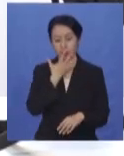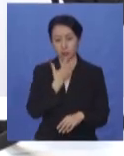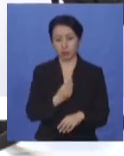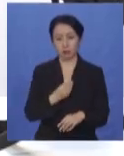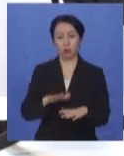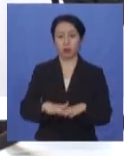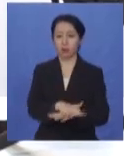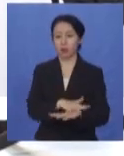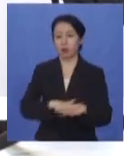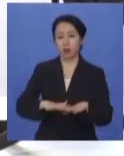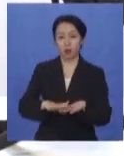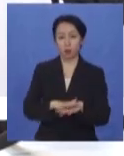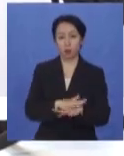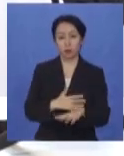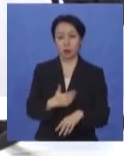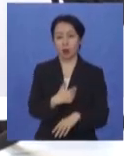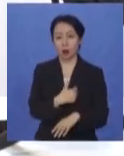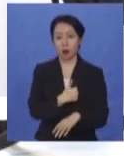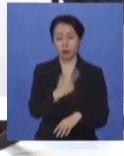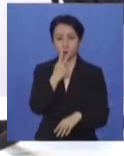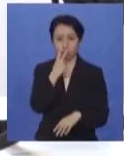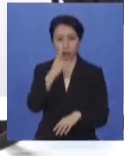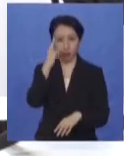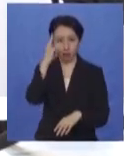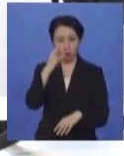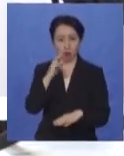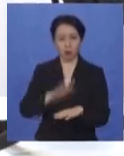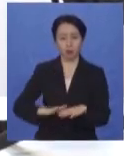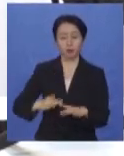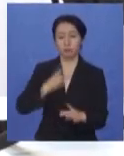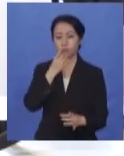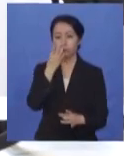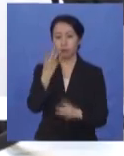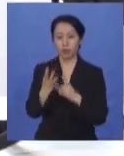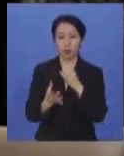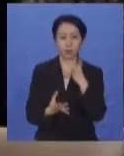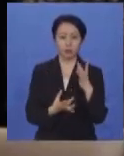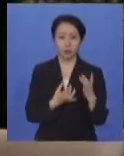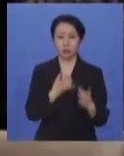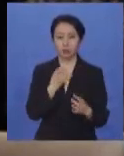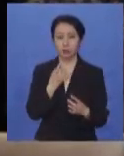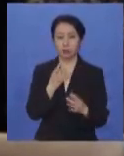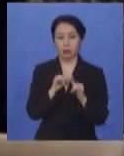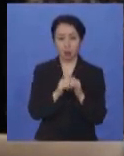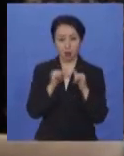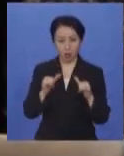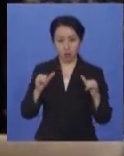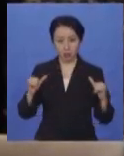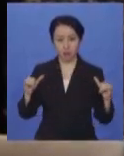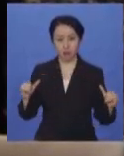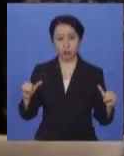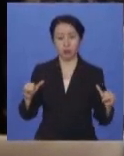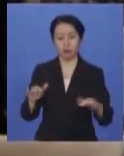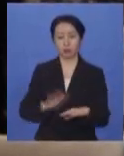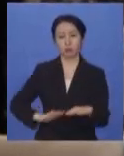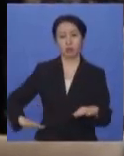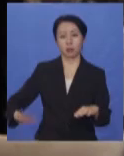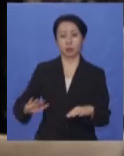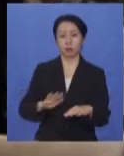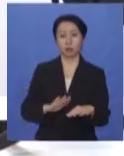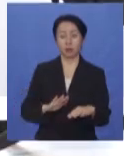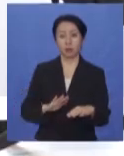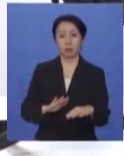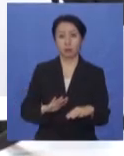этими вопросами он еще с ранних лет после окончания вуза, и когда он работал в Академии